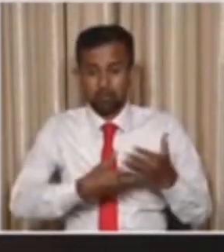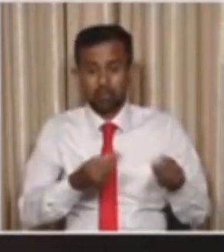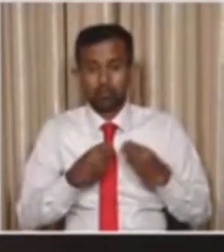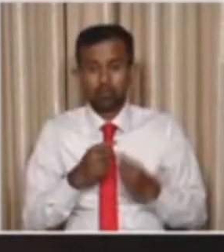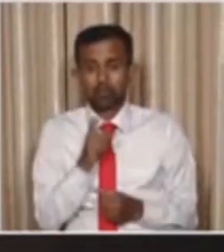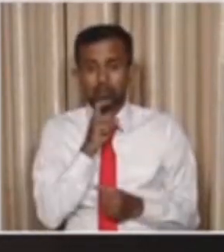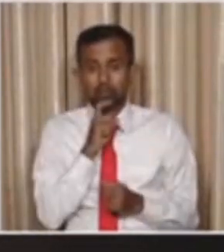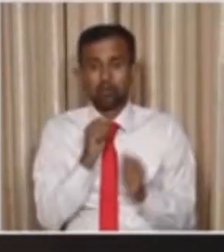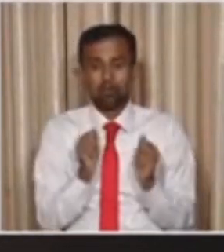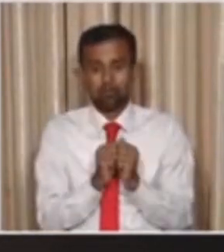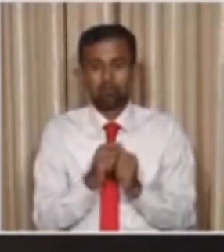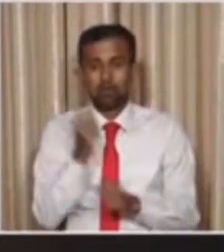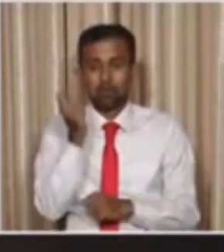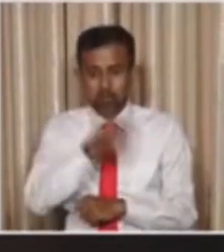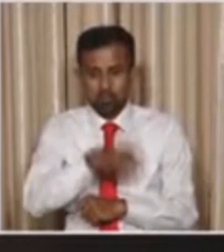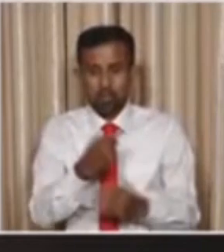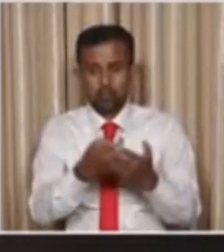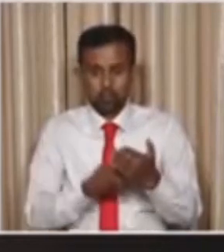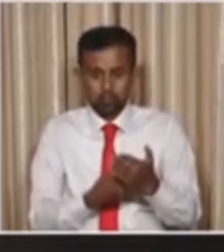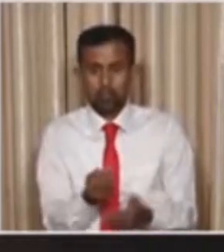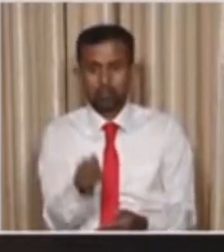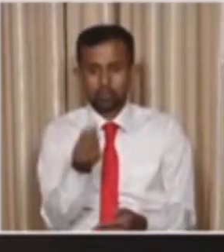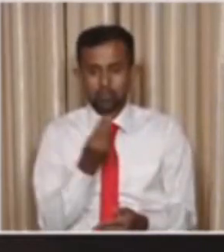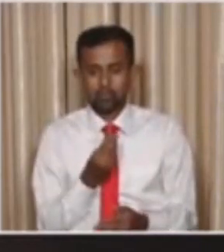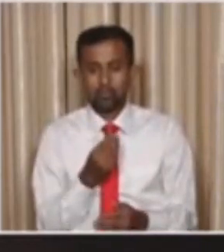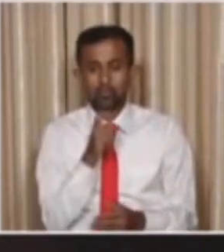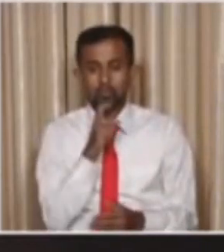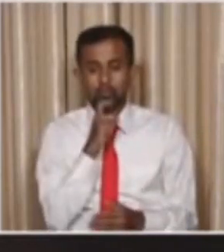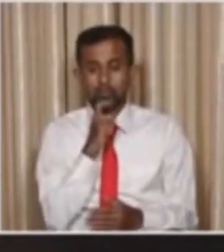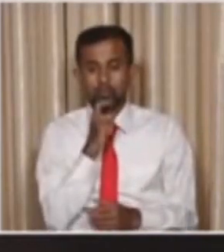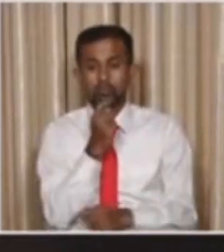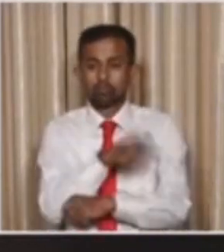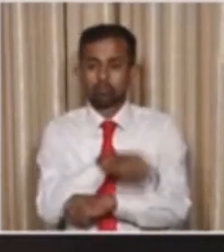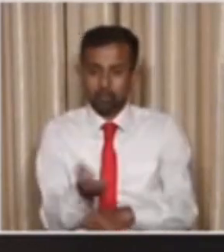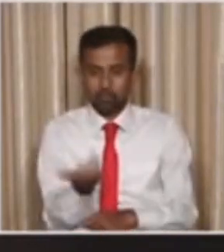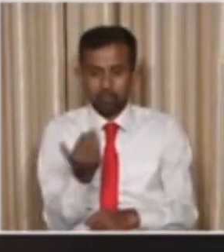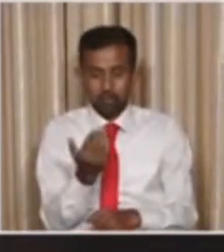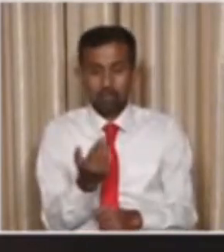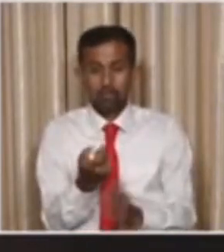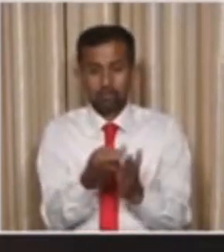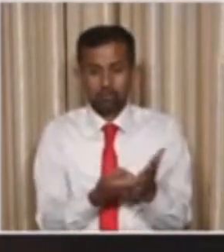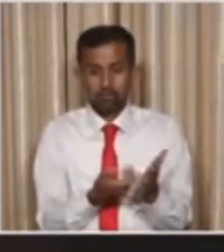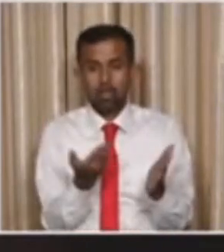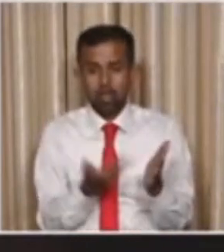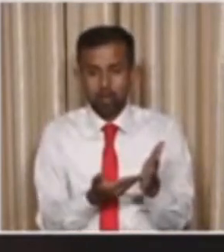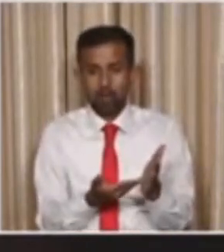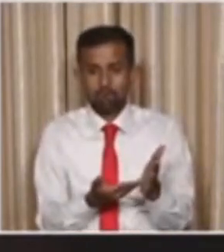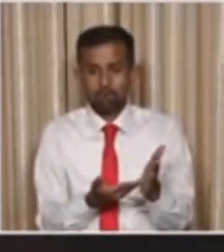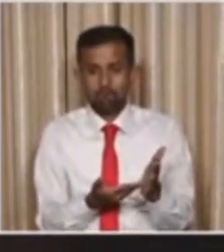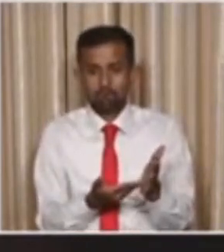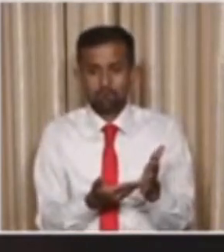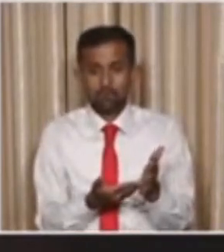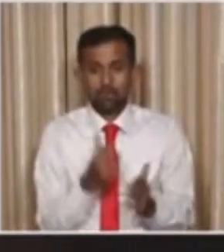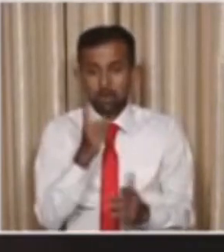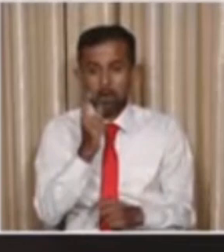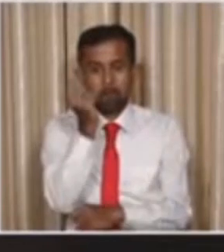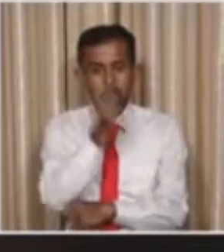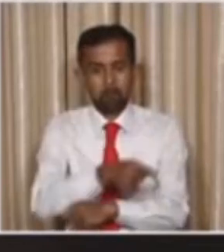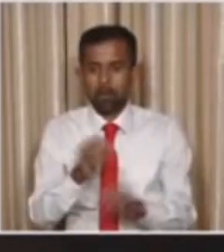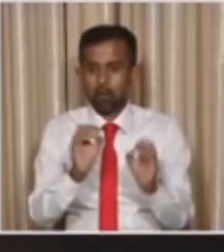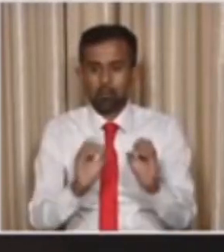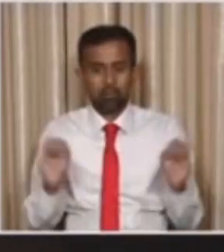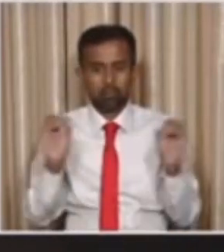අධිකරණ ක්‍රියාමාර්ග ගන්න කියලා නිර්දේශයක් අධිකරණ ක්‍රියාමාර්ග ගන්න කියලා නිර්දේශයක් තියෙද්දි ඒ නිර්දේශ වෙනුවෙන් එක පියවරක්වත් තියන්නේ